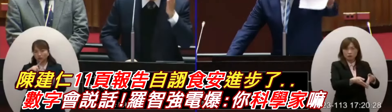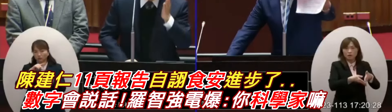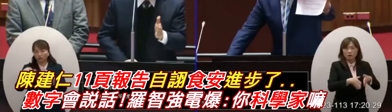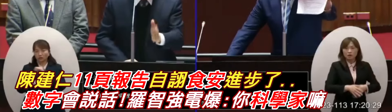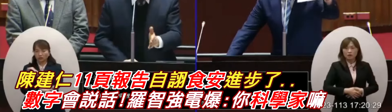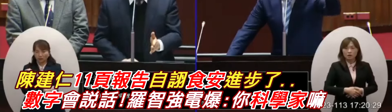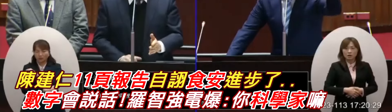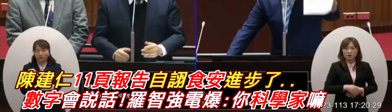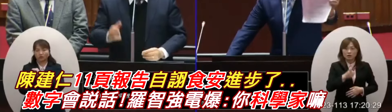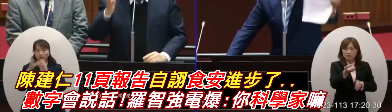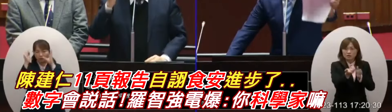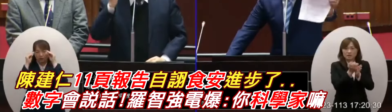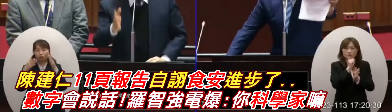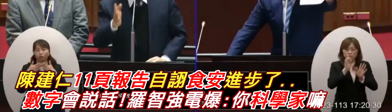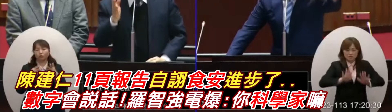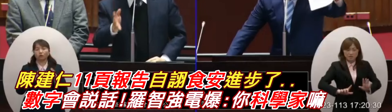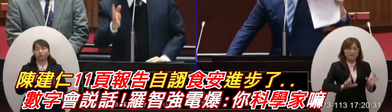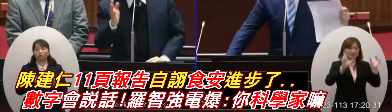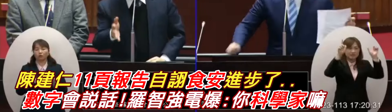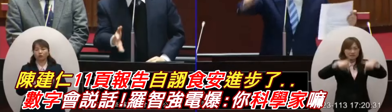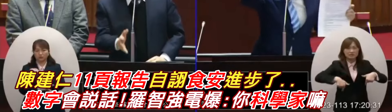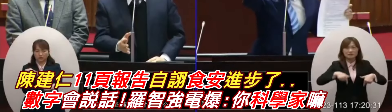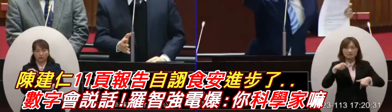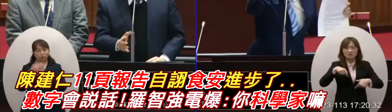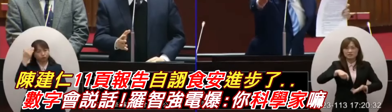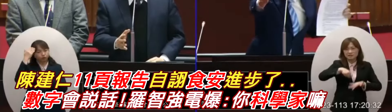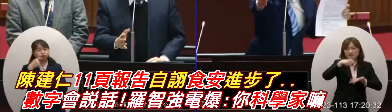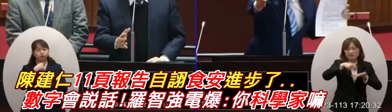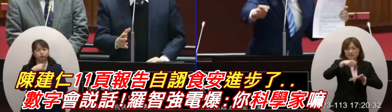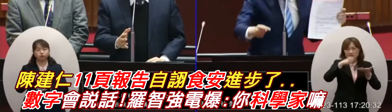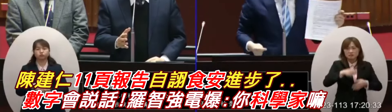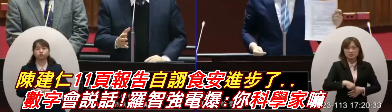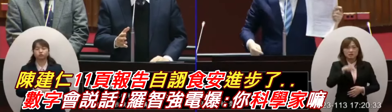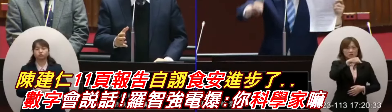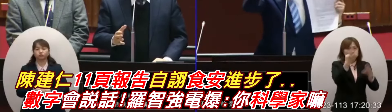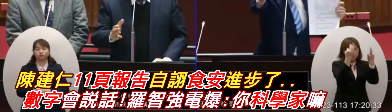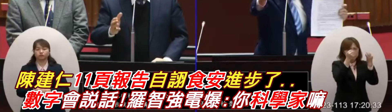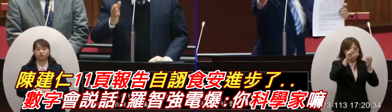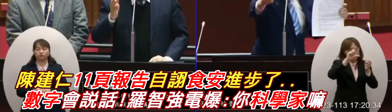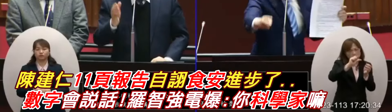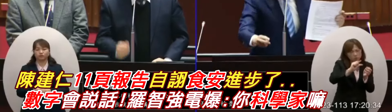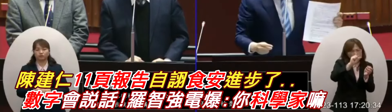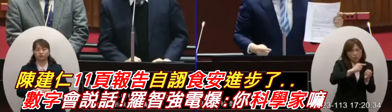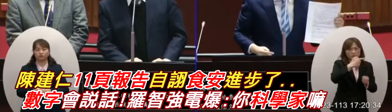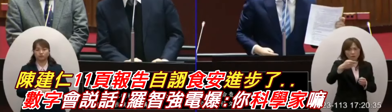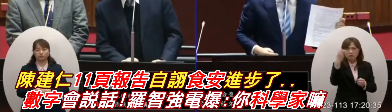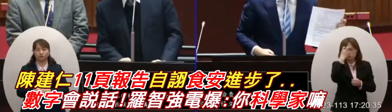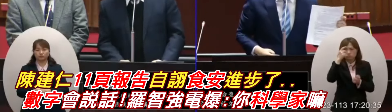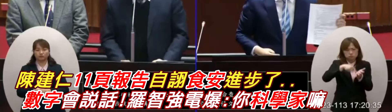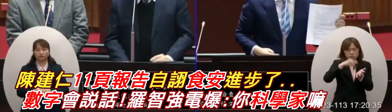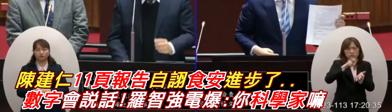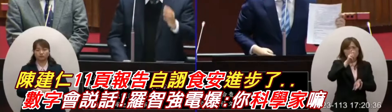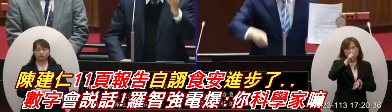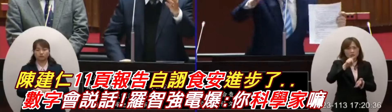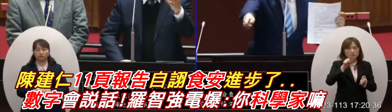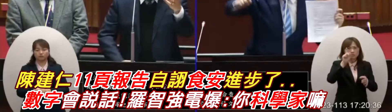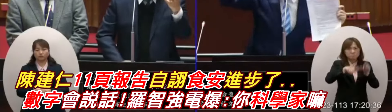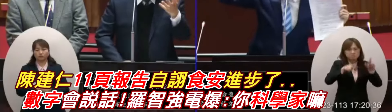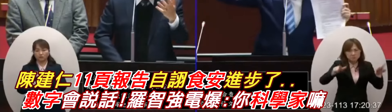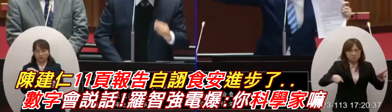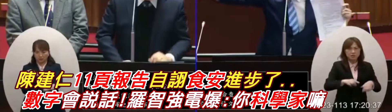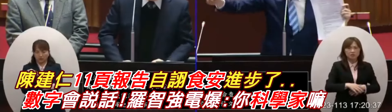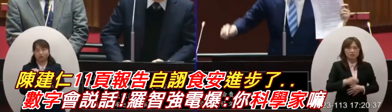你刚刚今天一整天都在讲 基本的知识， 这个数值偏低，检验22次有误差， 这是 你要